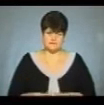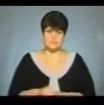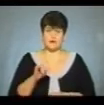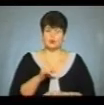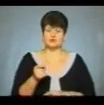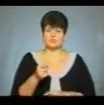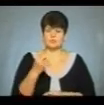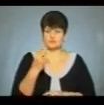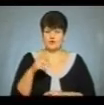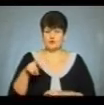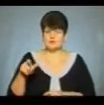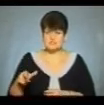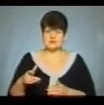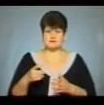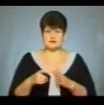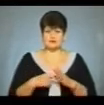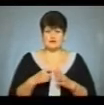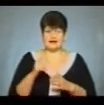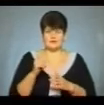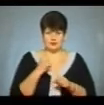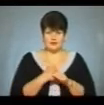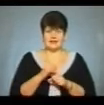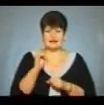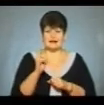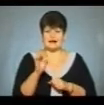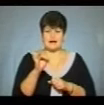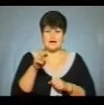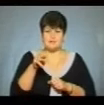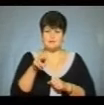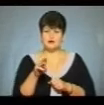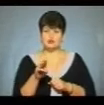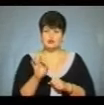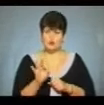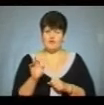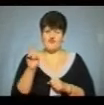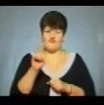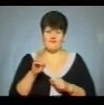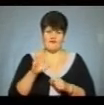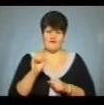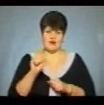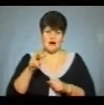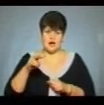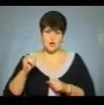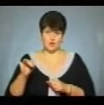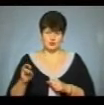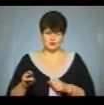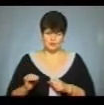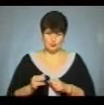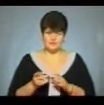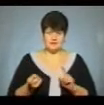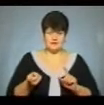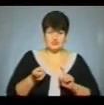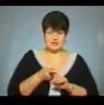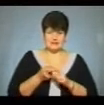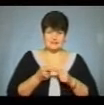Тернополі двоє осіб видобували криптовалюту в одному з приміщень «Укрзалізниці». Техніку підключали до електромережі залізниці. Про